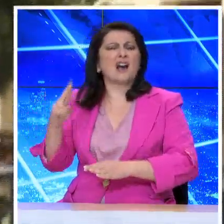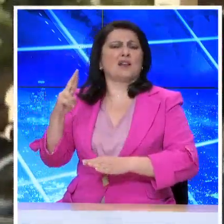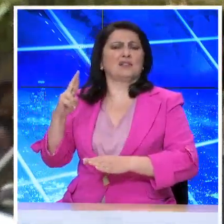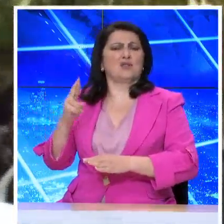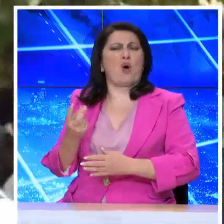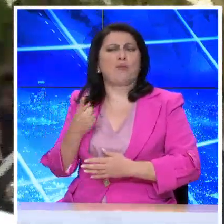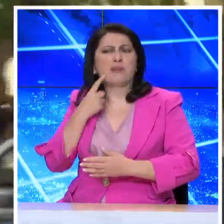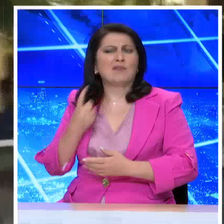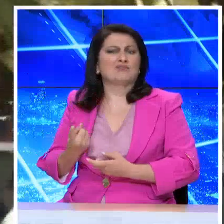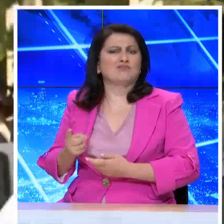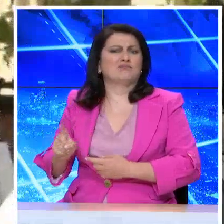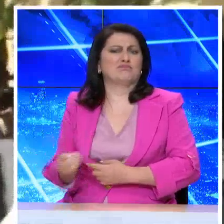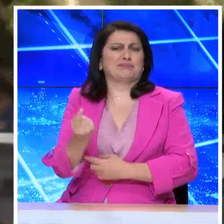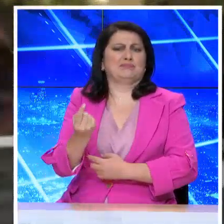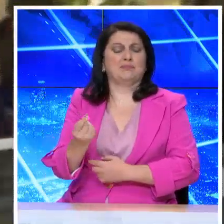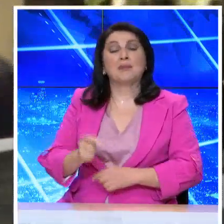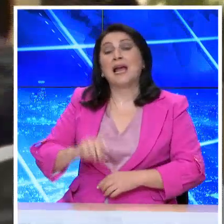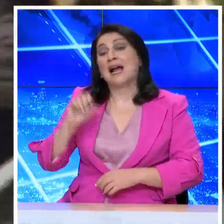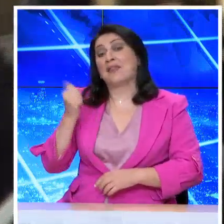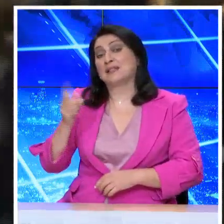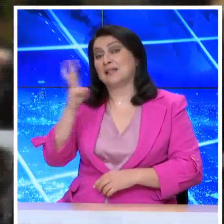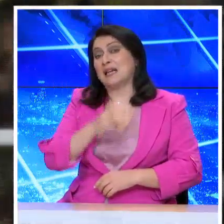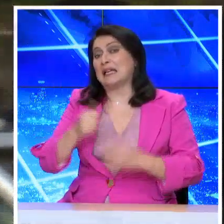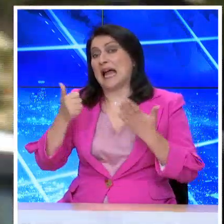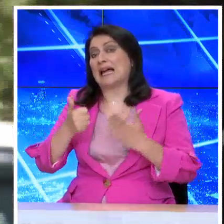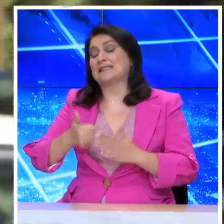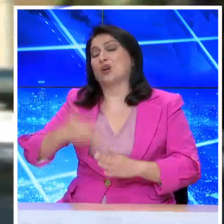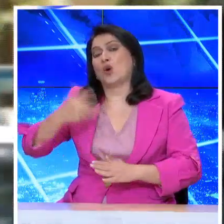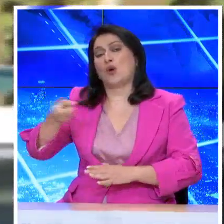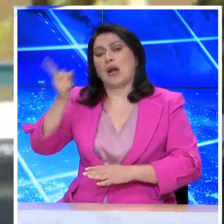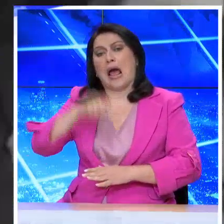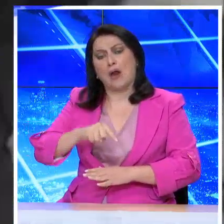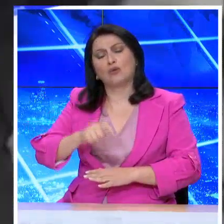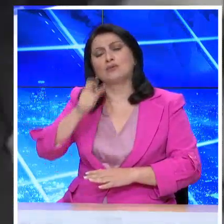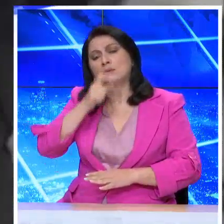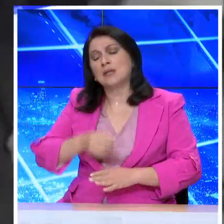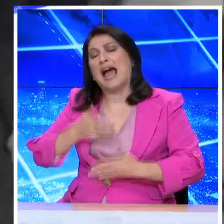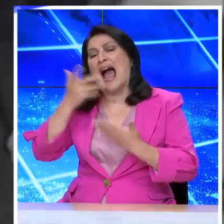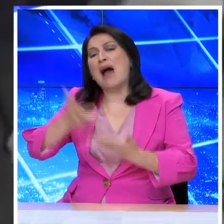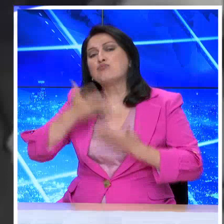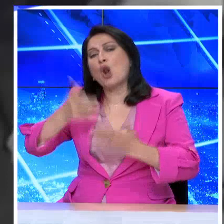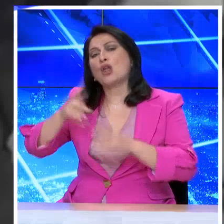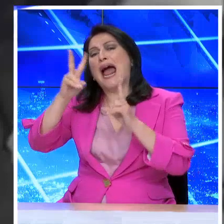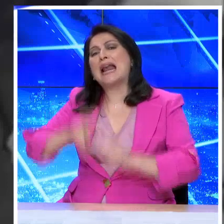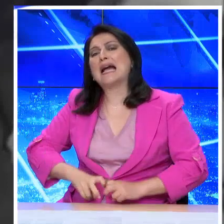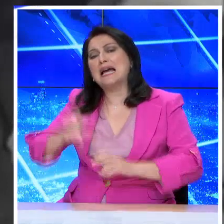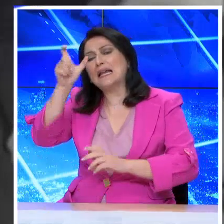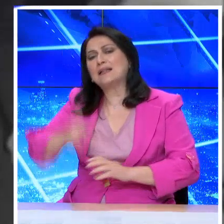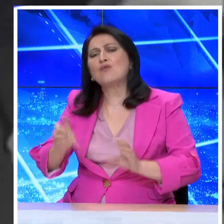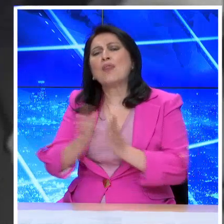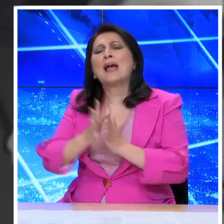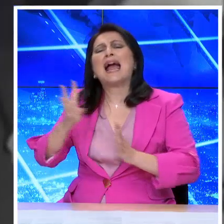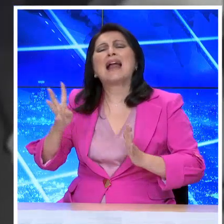ότι χθες οδηγήθηκε ενώπιον του ανακριτή ο 36χρονος, δίνοντας εξηγήσεις για τα όσα συνέβησαν το πρωί της 19ης